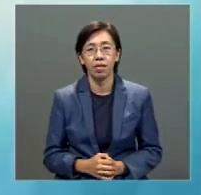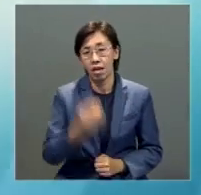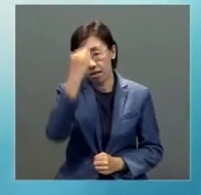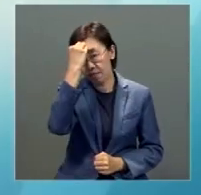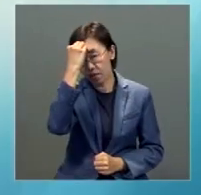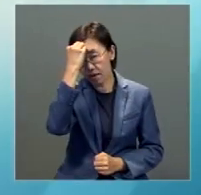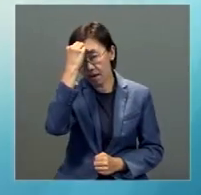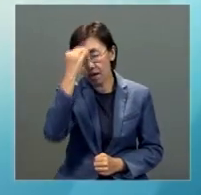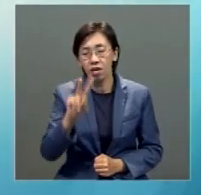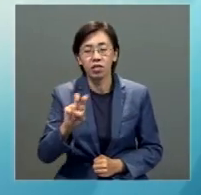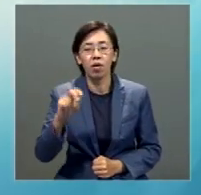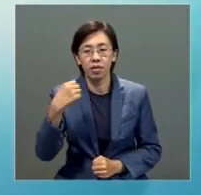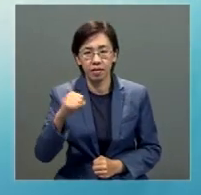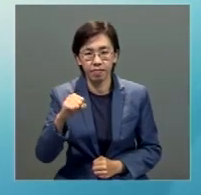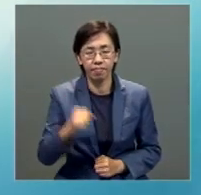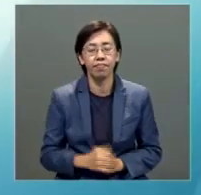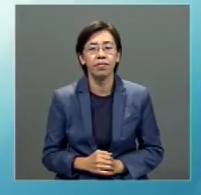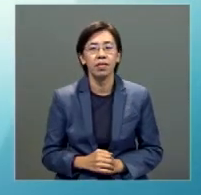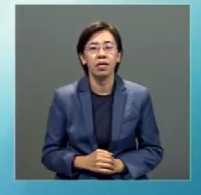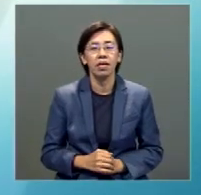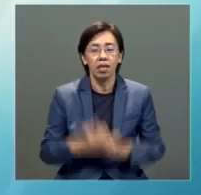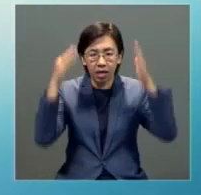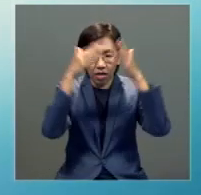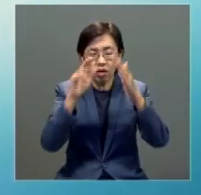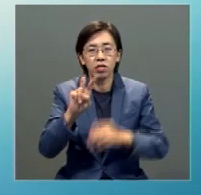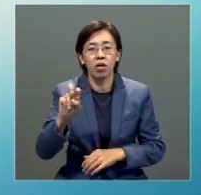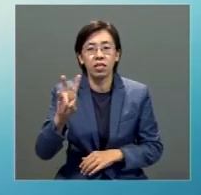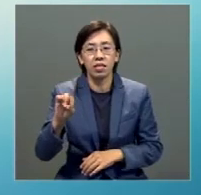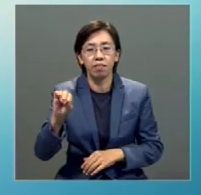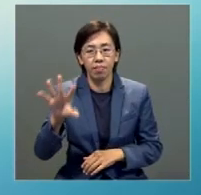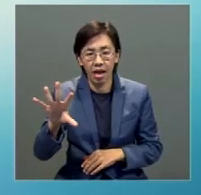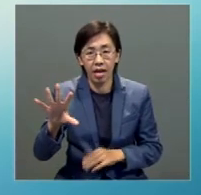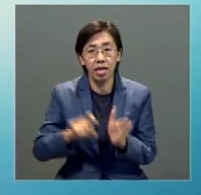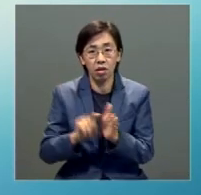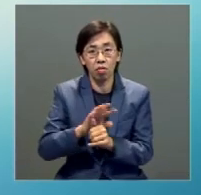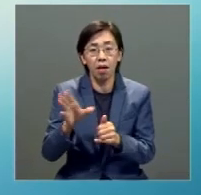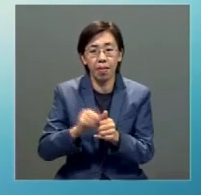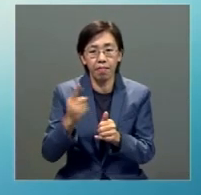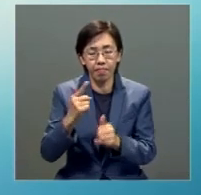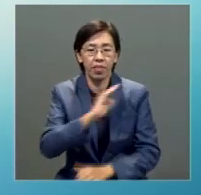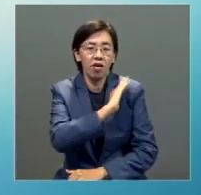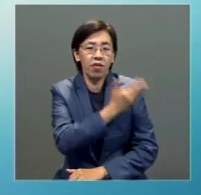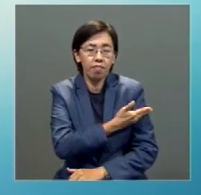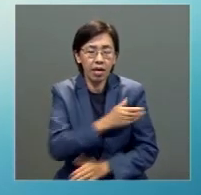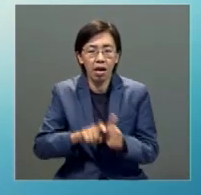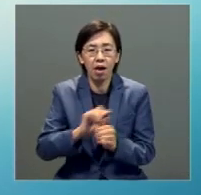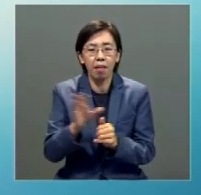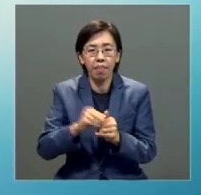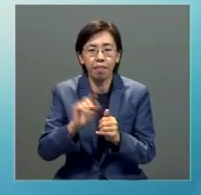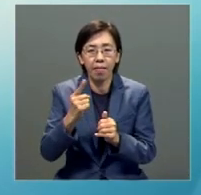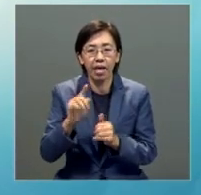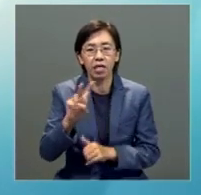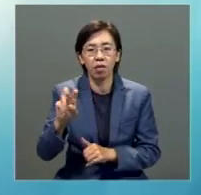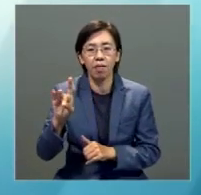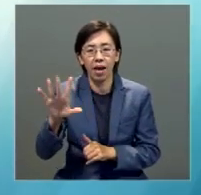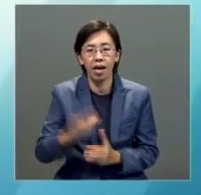นะครับส่วนญี่ปุ่นก็ยังอยู่ที่ 210นะครับอินโดนีเซียกันที่อยู่ 275ที่รายใหม่นะครับแล้วก็พระปินอะไรใหม่ 285